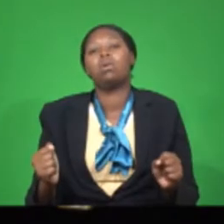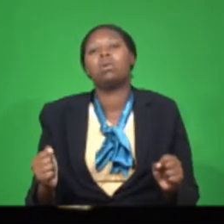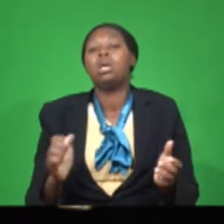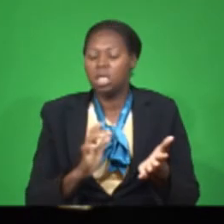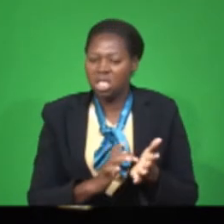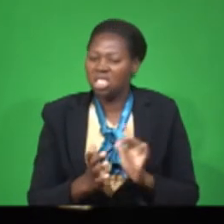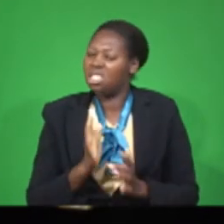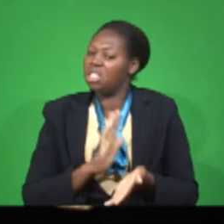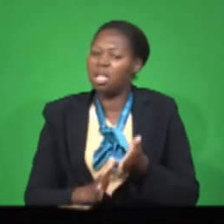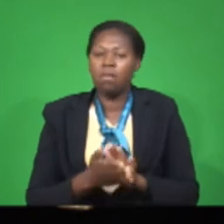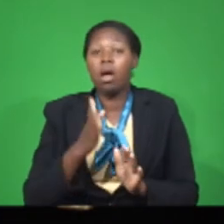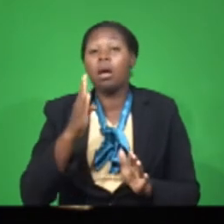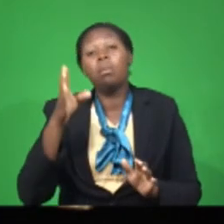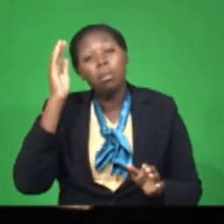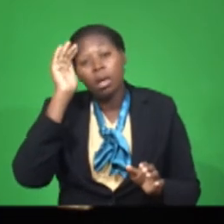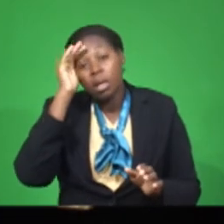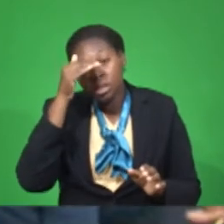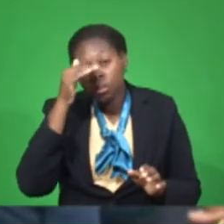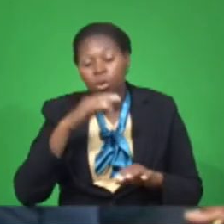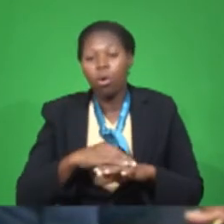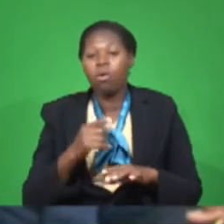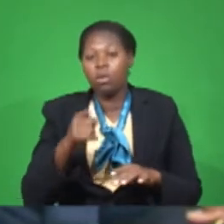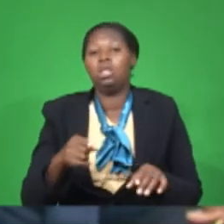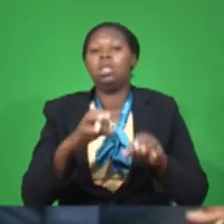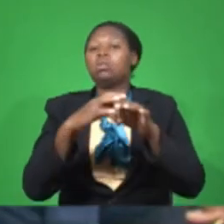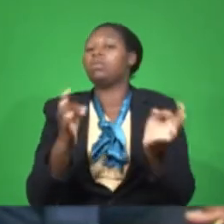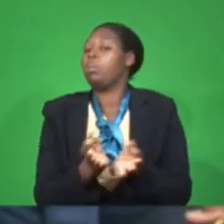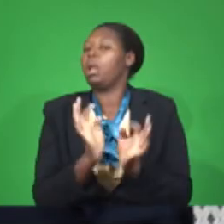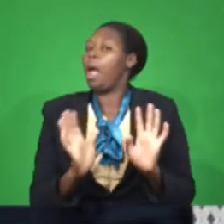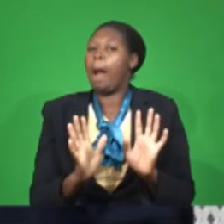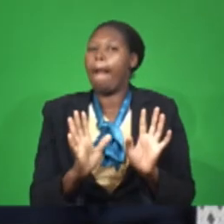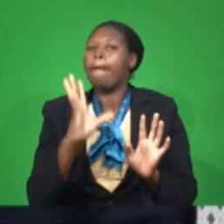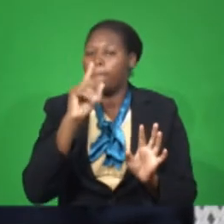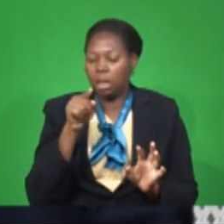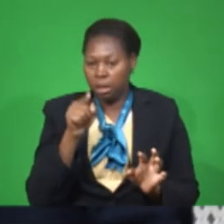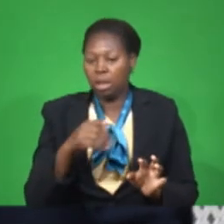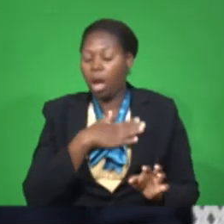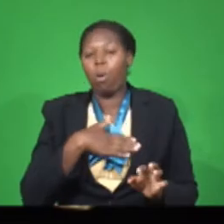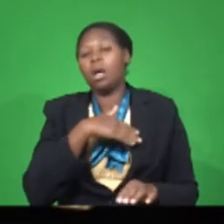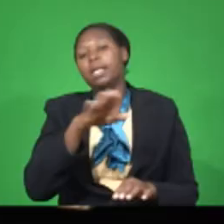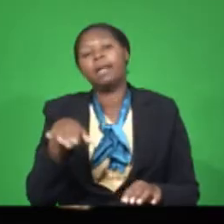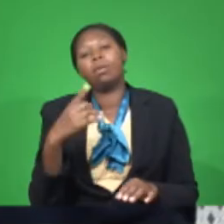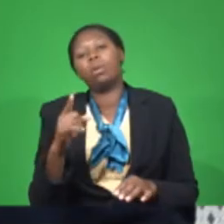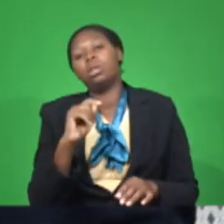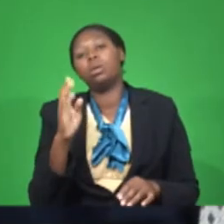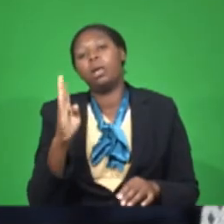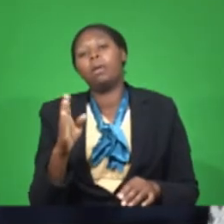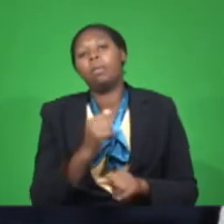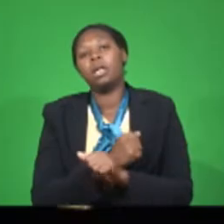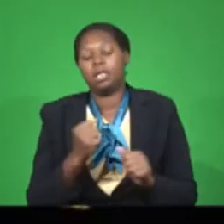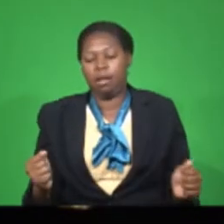vakakura vari vana Mr. Nice vanje Mrs. Nice kana vati vakaanoti church person